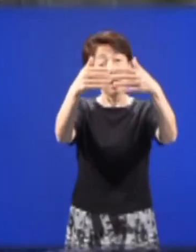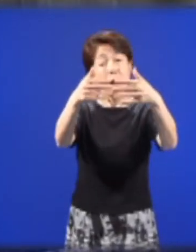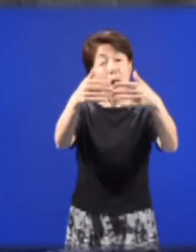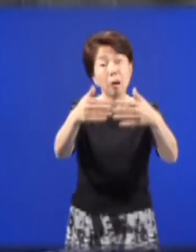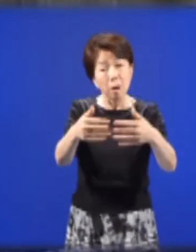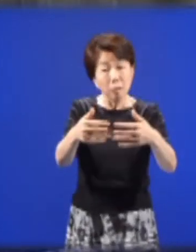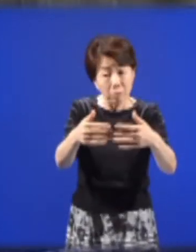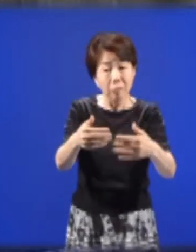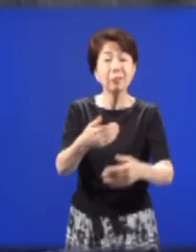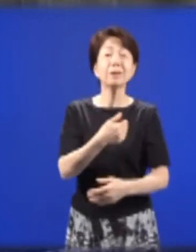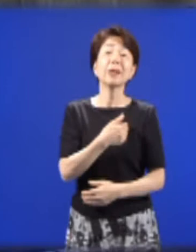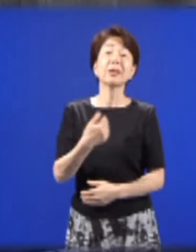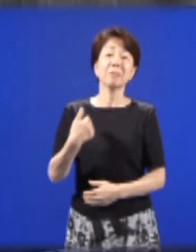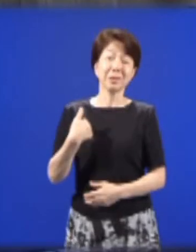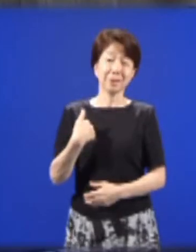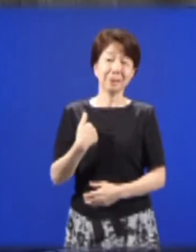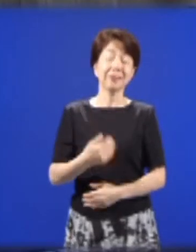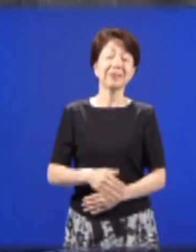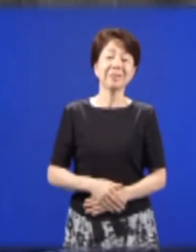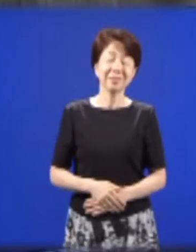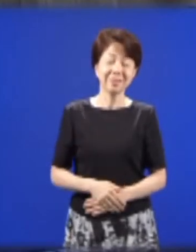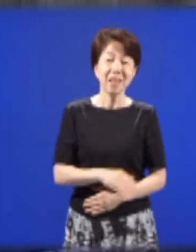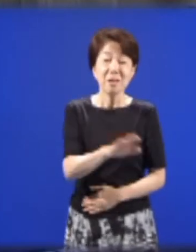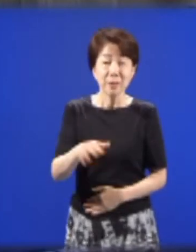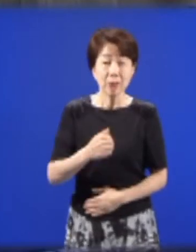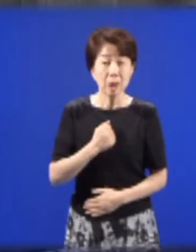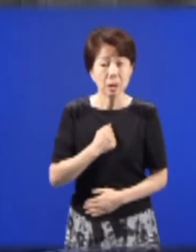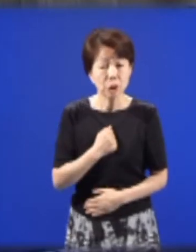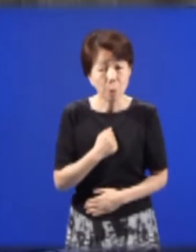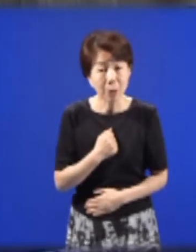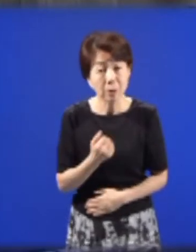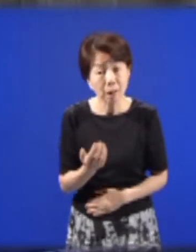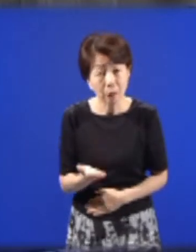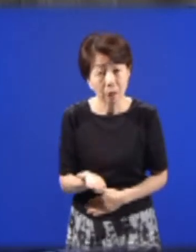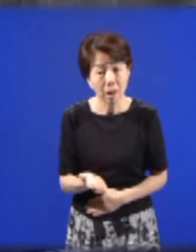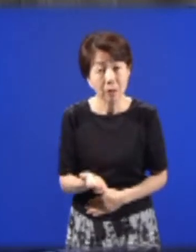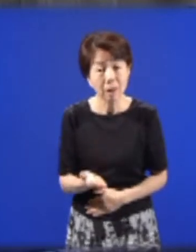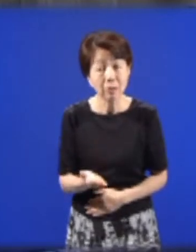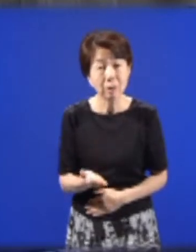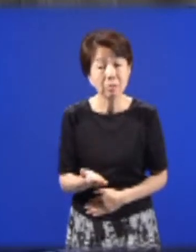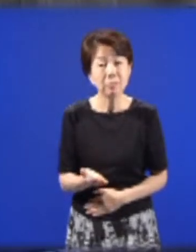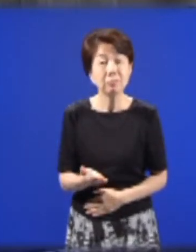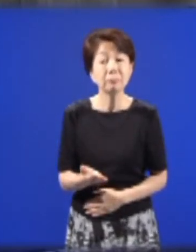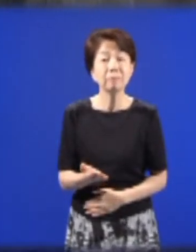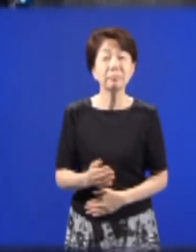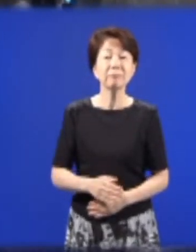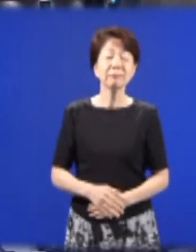隠すこともできるんです。皆さん知ってましたか。